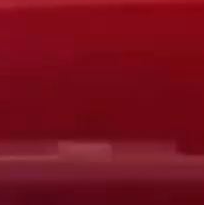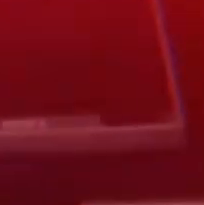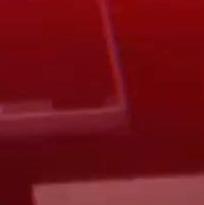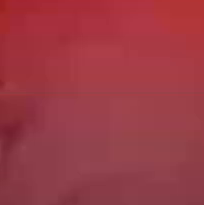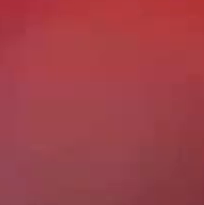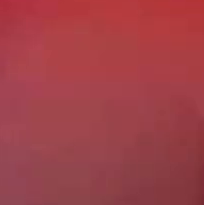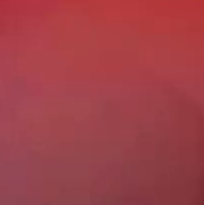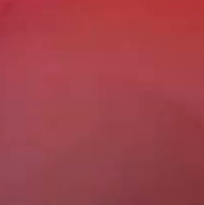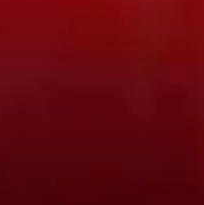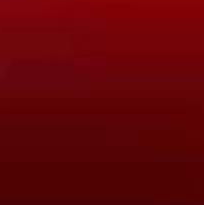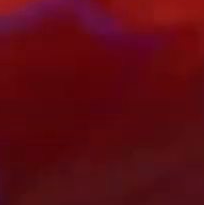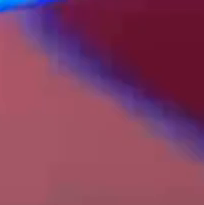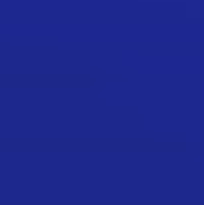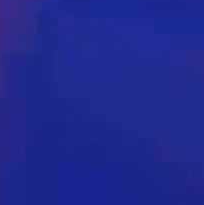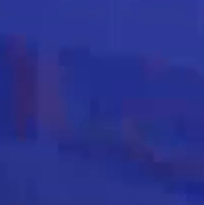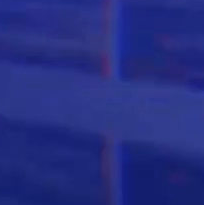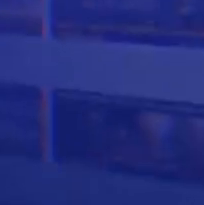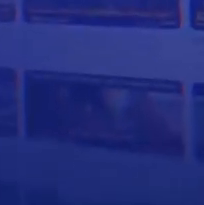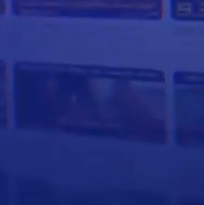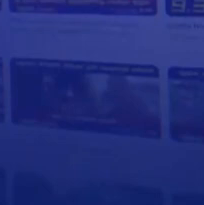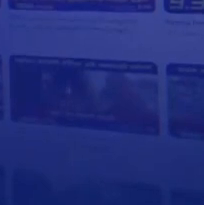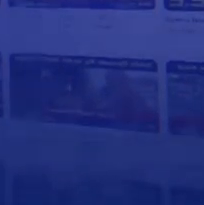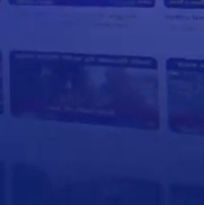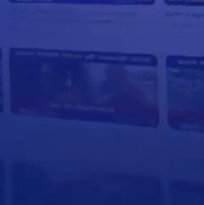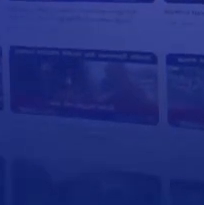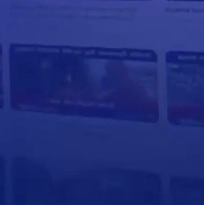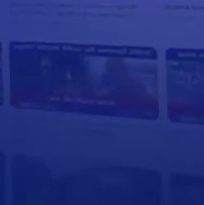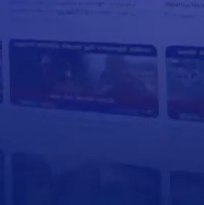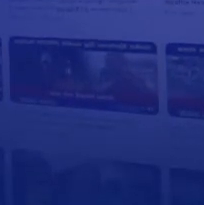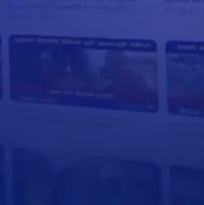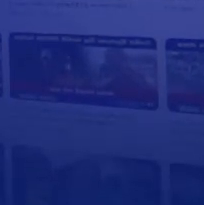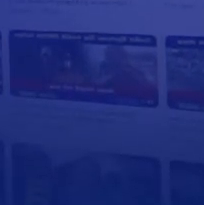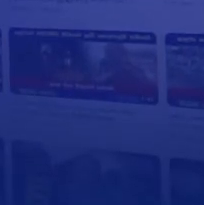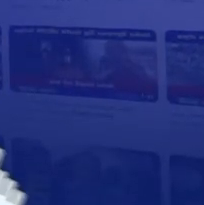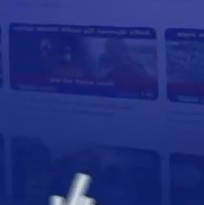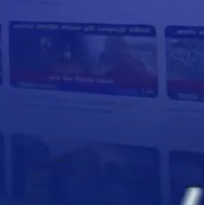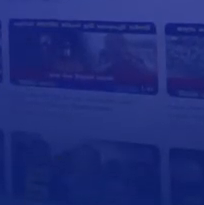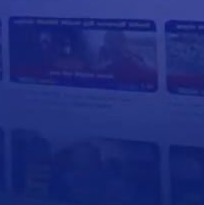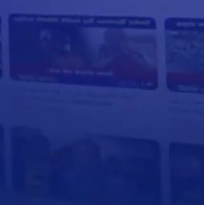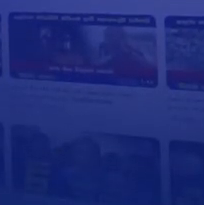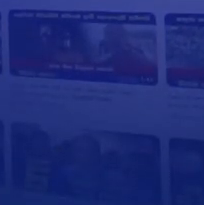රටේ ලෝකෙ සිදුවන උණුසුම් පුව දැනගන්න සියත නිවුස් YouTube channel එක අදම subscribe කරන්න.